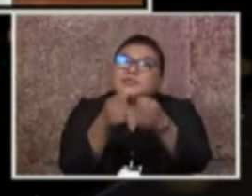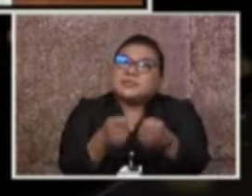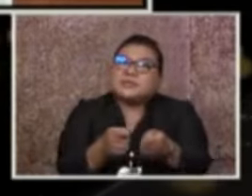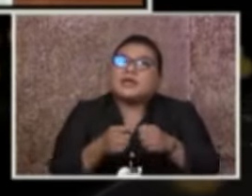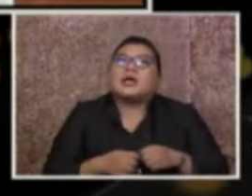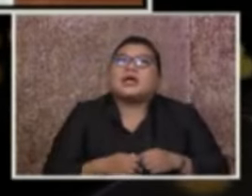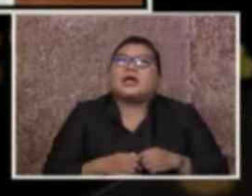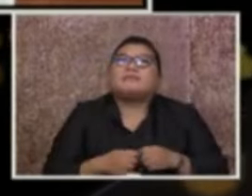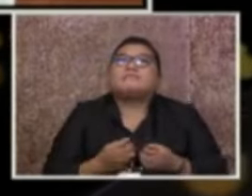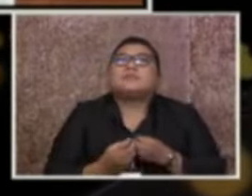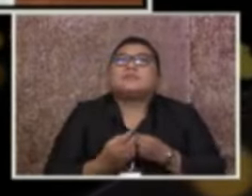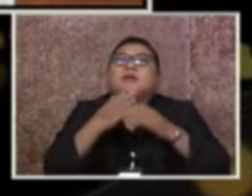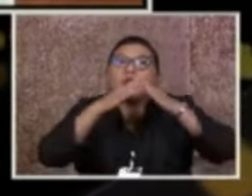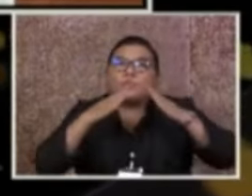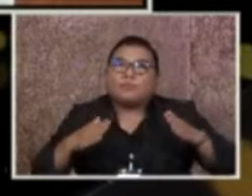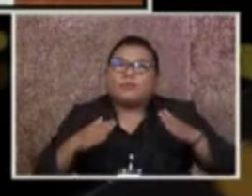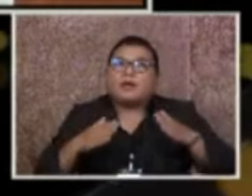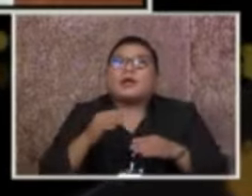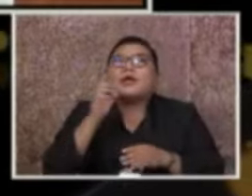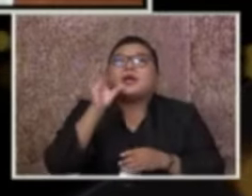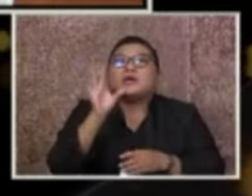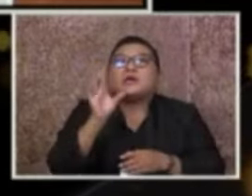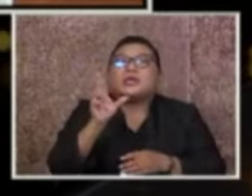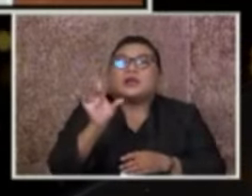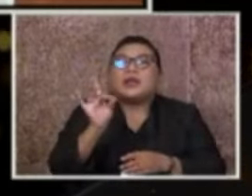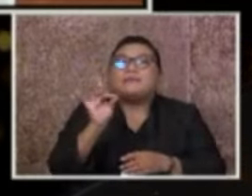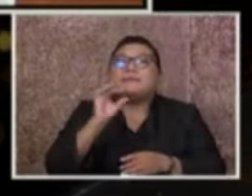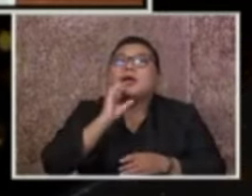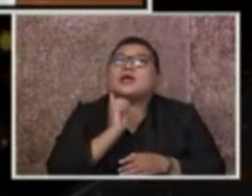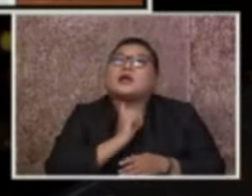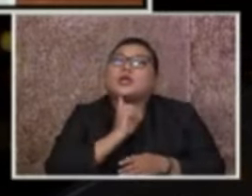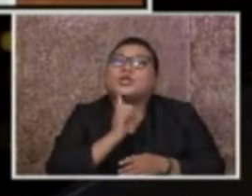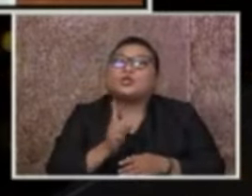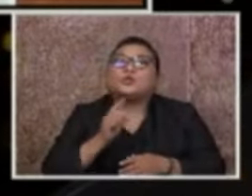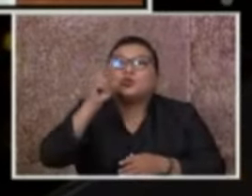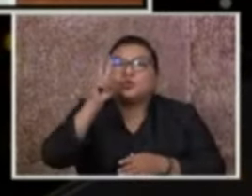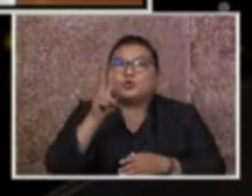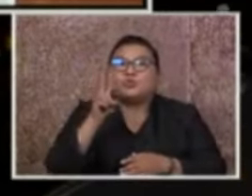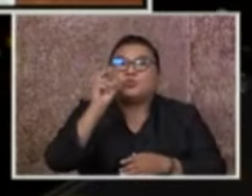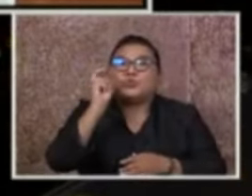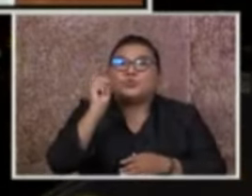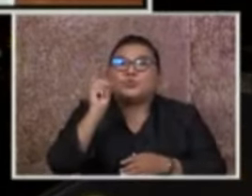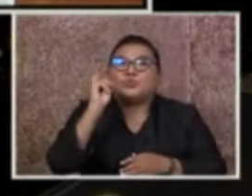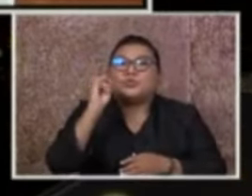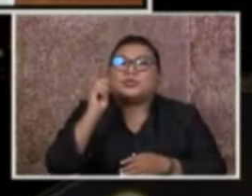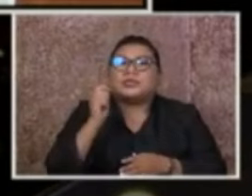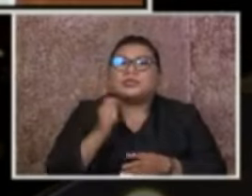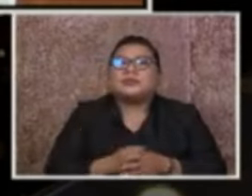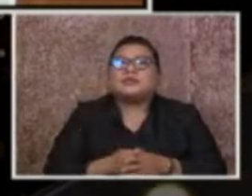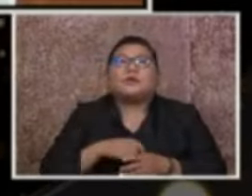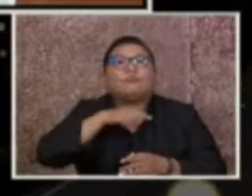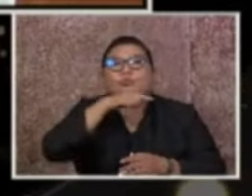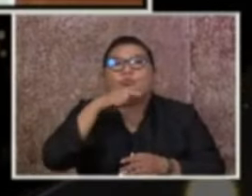berumah sekitar 800 unit reha berumah untuk mengurangi belanja bagi